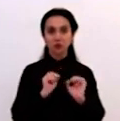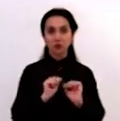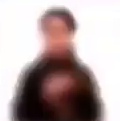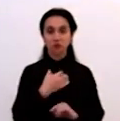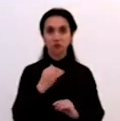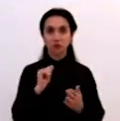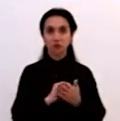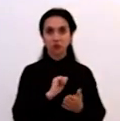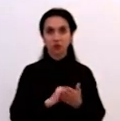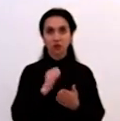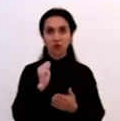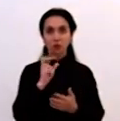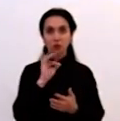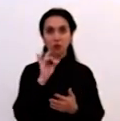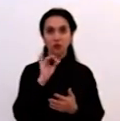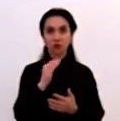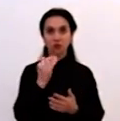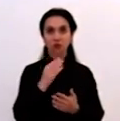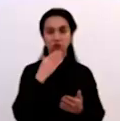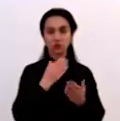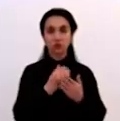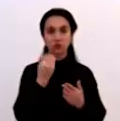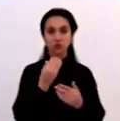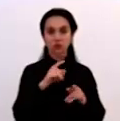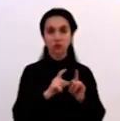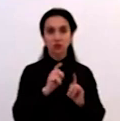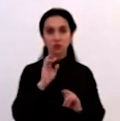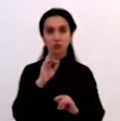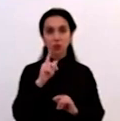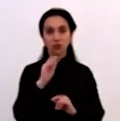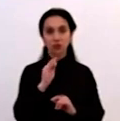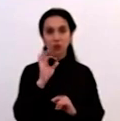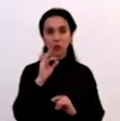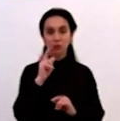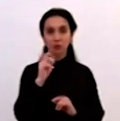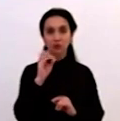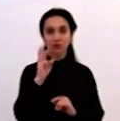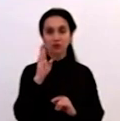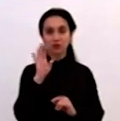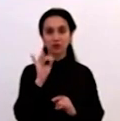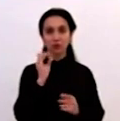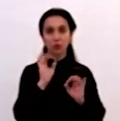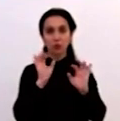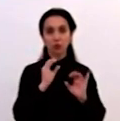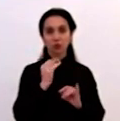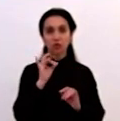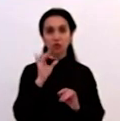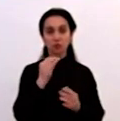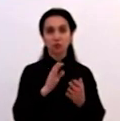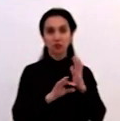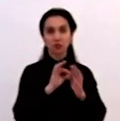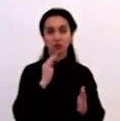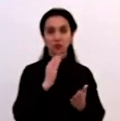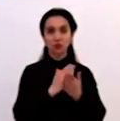olish, hujjatlashtirilgan axborotga shaxsiy mulk obyekti sifatida huquqiy rejimni tanlash, axborot